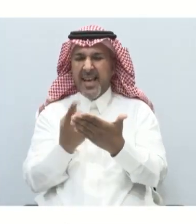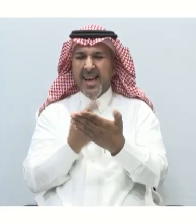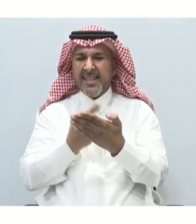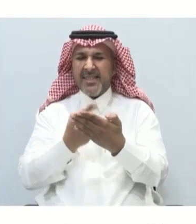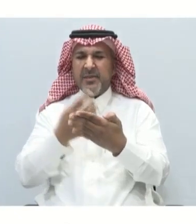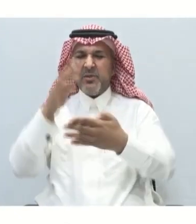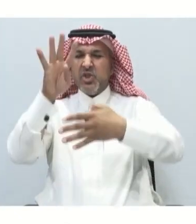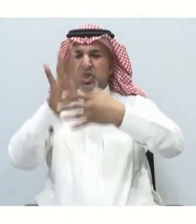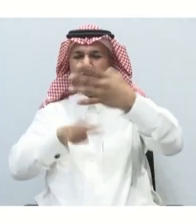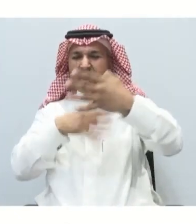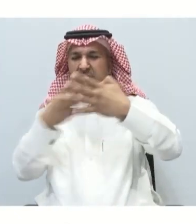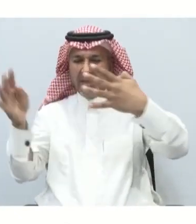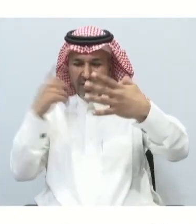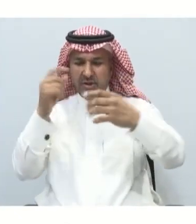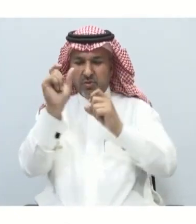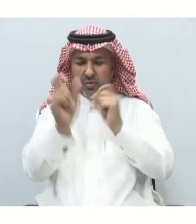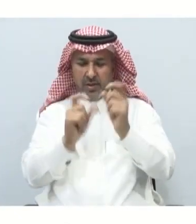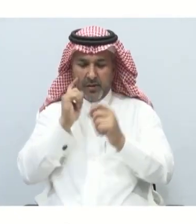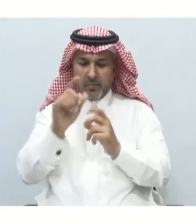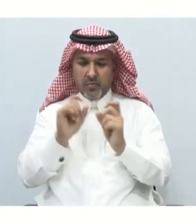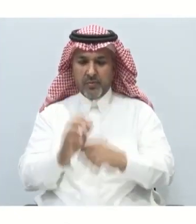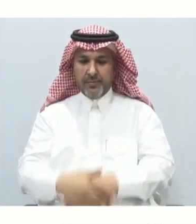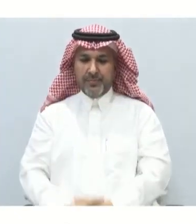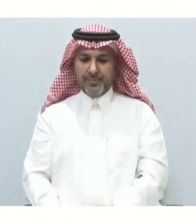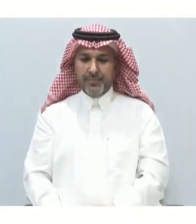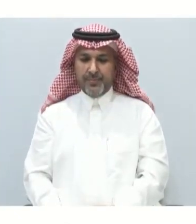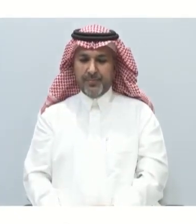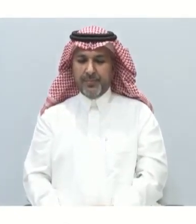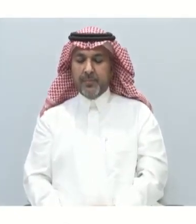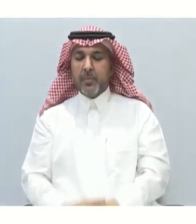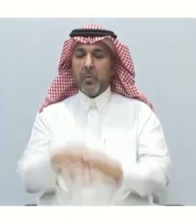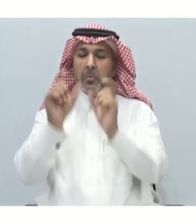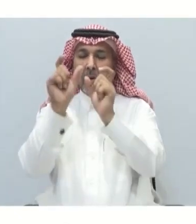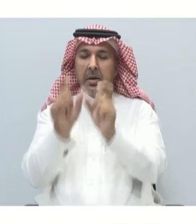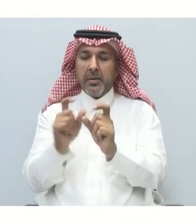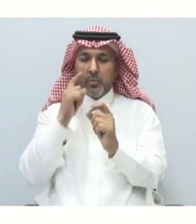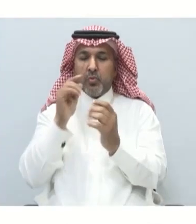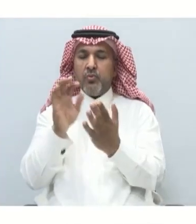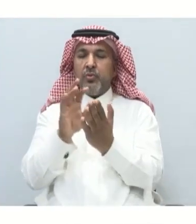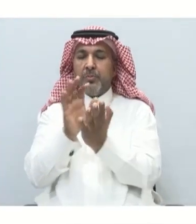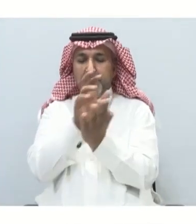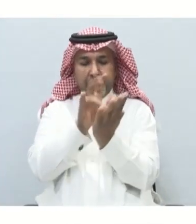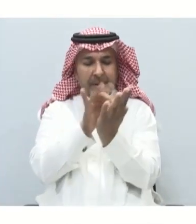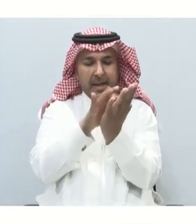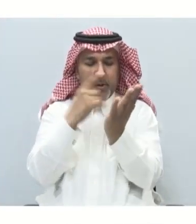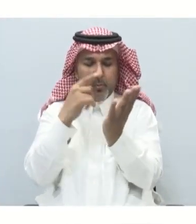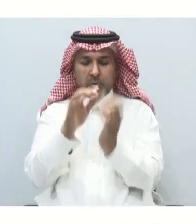هذه عناصر الاكس فنبغ نجمعها مع بعض يلا نستخرج الان الاله الحاسبه